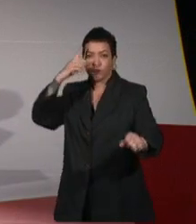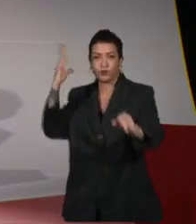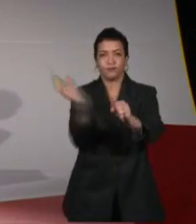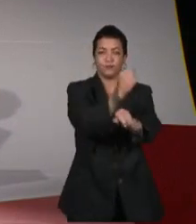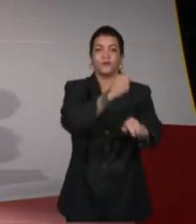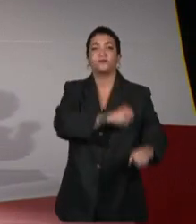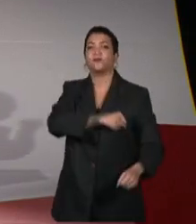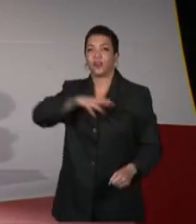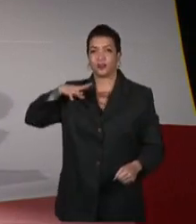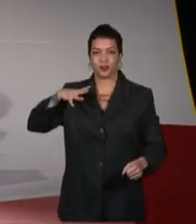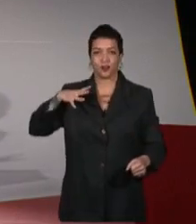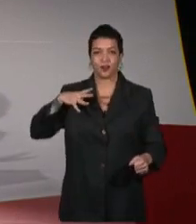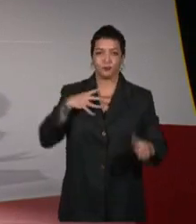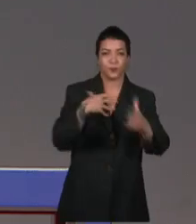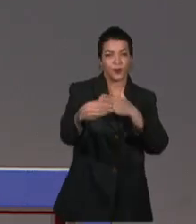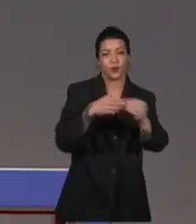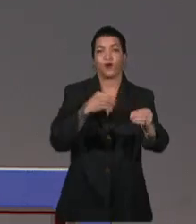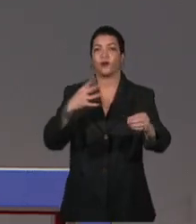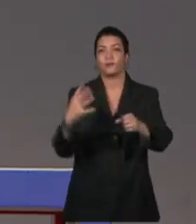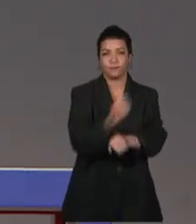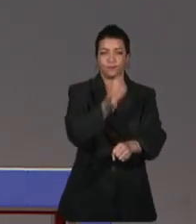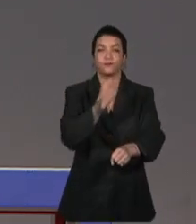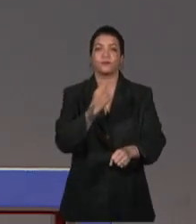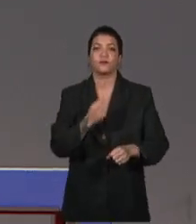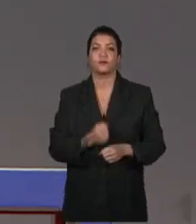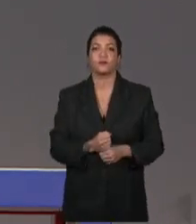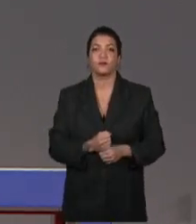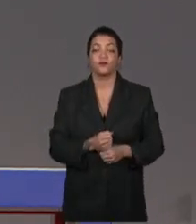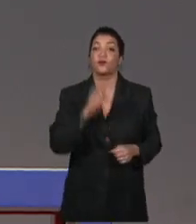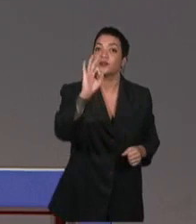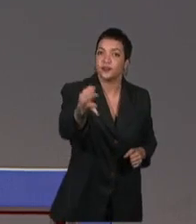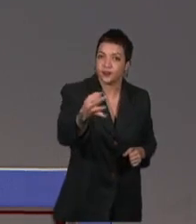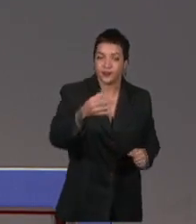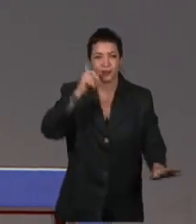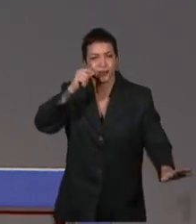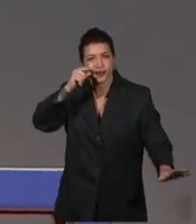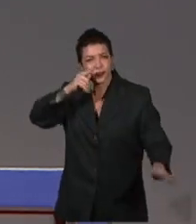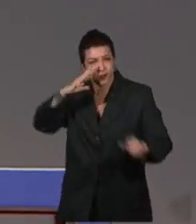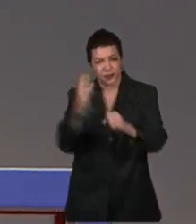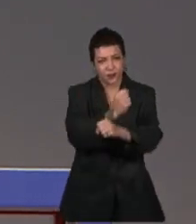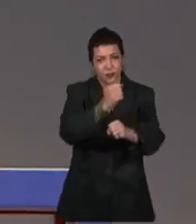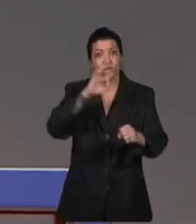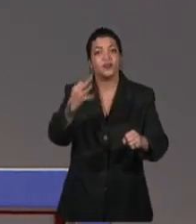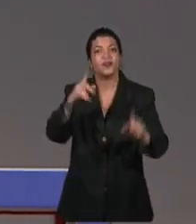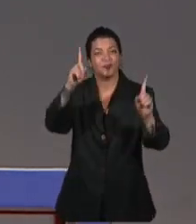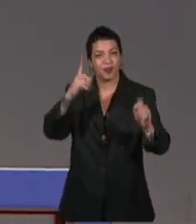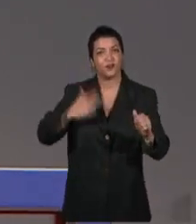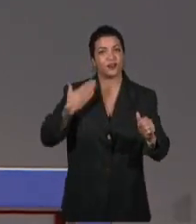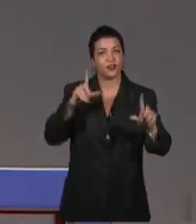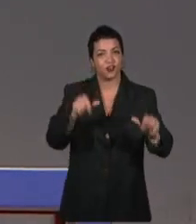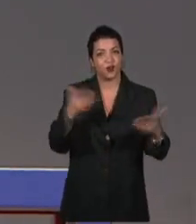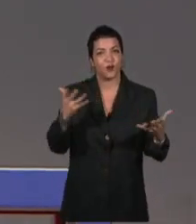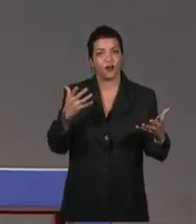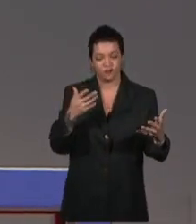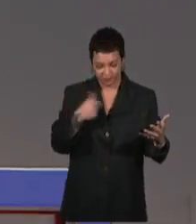sa fierté et son bonheur. Oui, c'est une conquête, mais nous avons un atout. Nous sommes